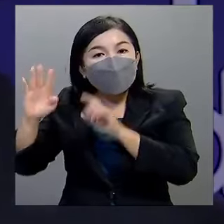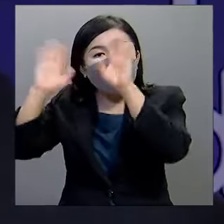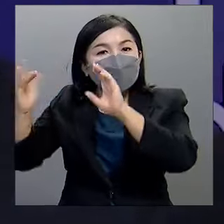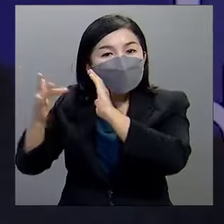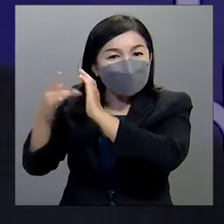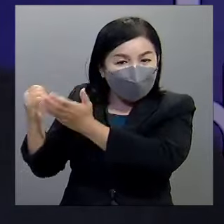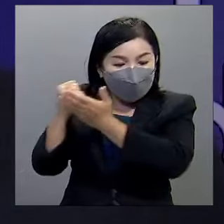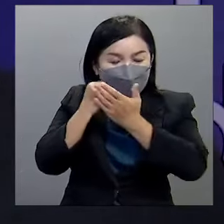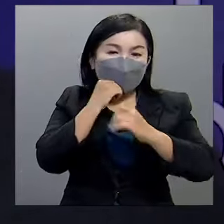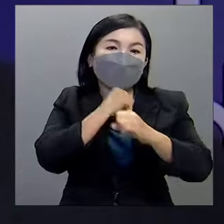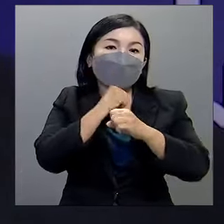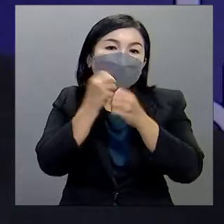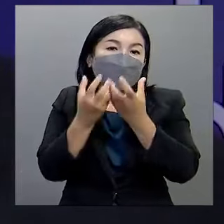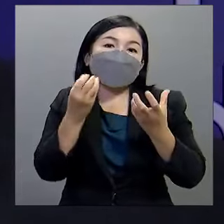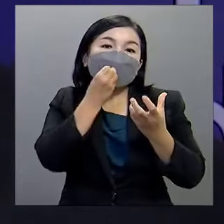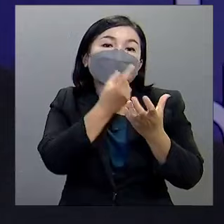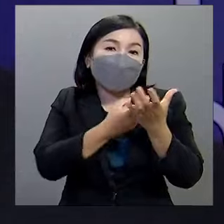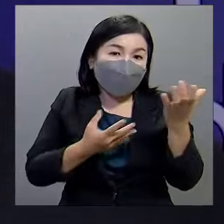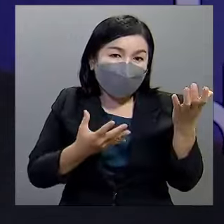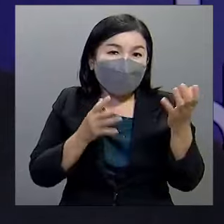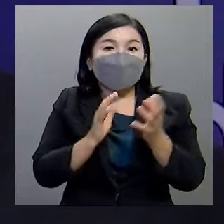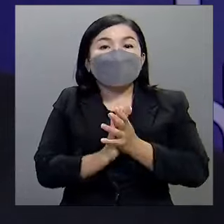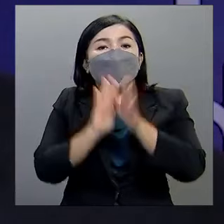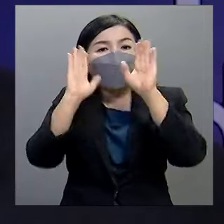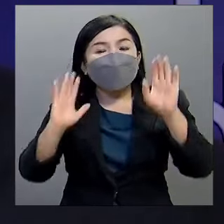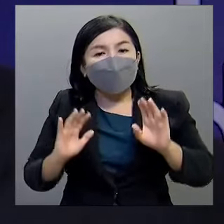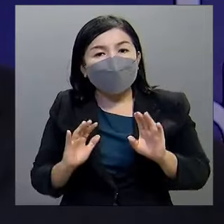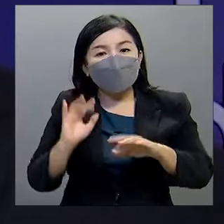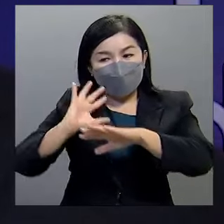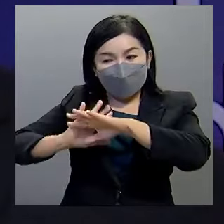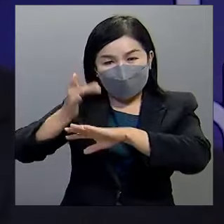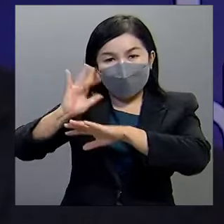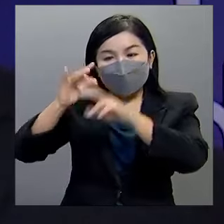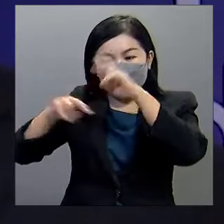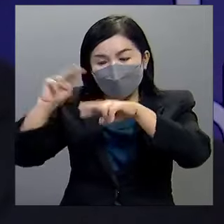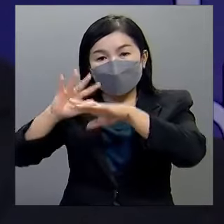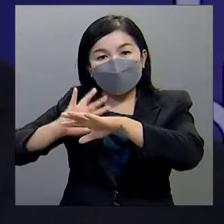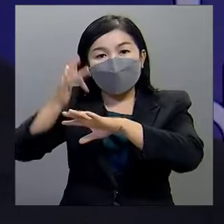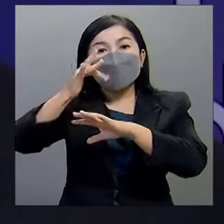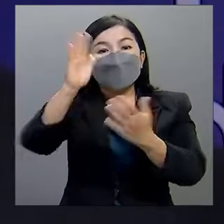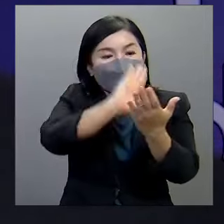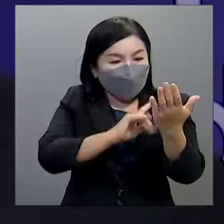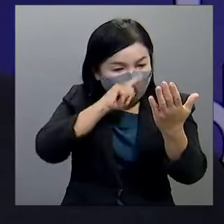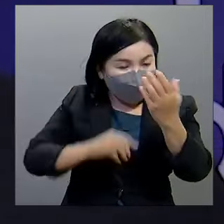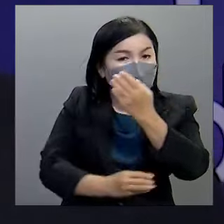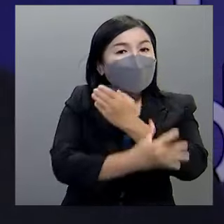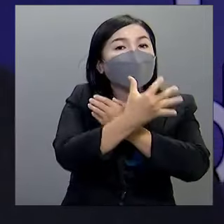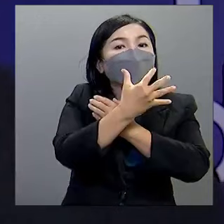เป็นยังไงเราเต็มที่กับมันเนาะเพราะว่ามันเป็นครั้งแรกของไทยแล้วก็เป็นโอกาสที่ไม่มากนะ